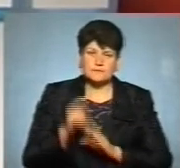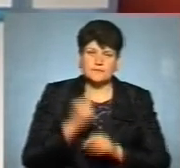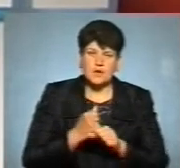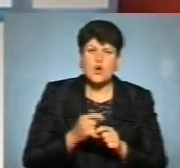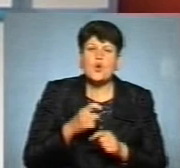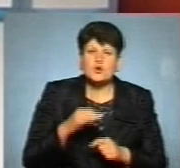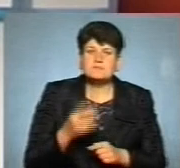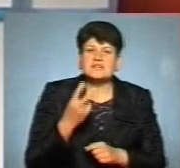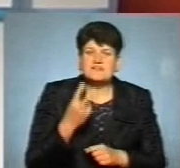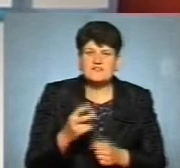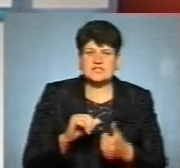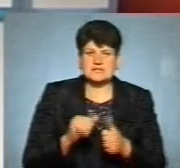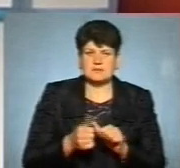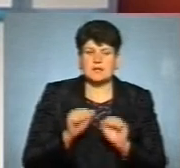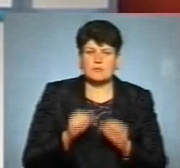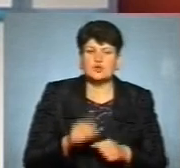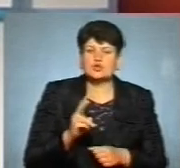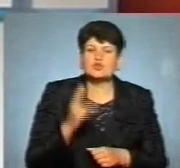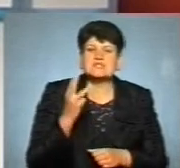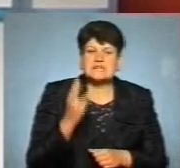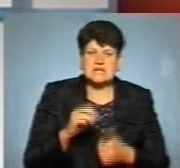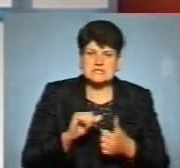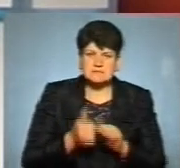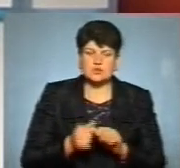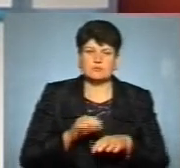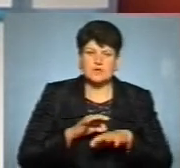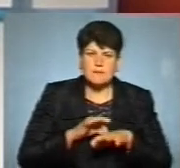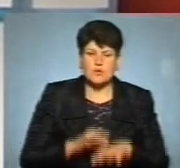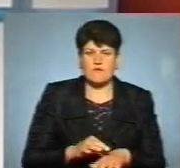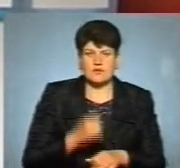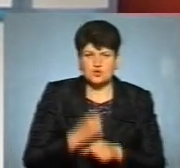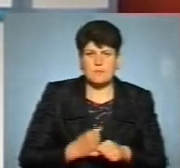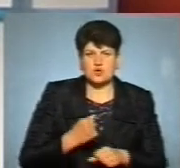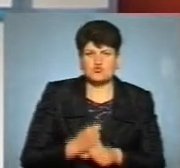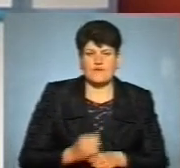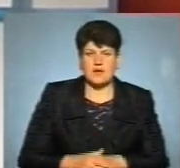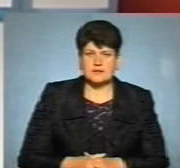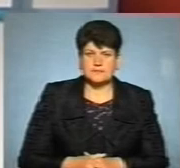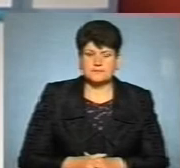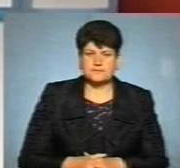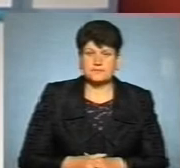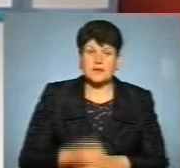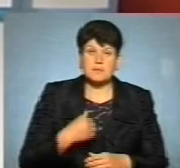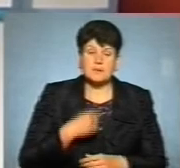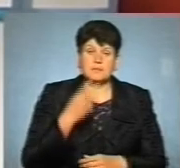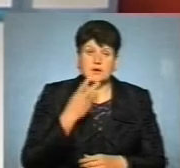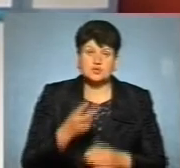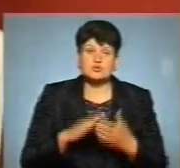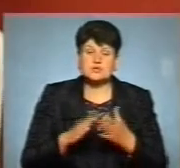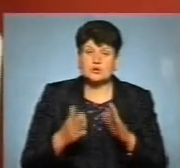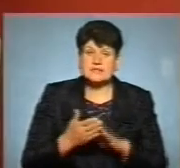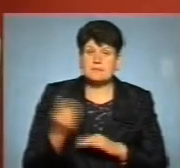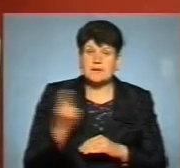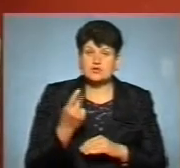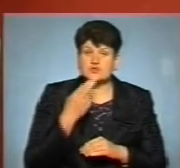дві зміни, дві, може дехто три зміни, але щоб вони провели і щоб вони працювали. І також ми бачимо ситуацію, з 1 червня